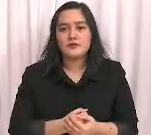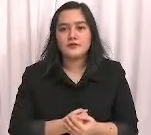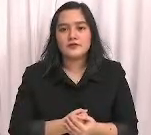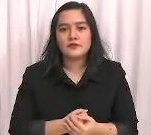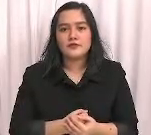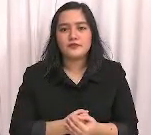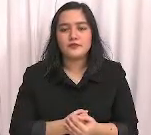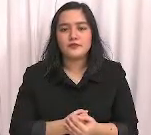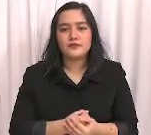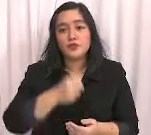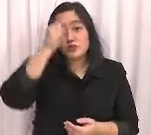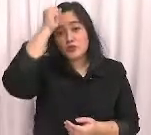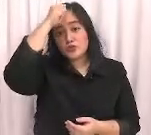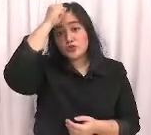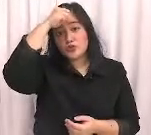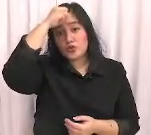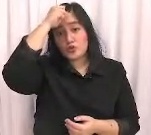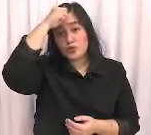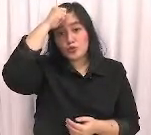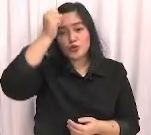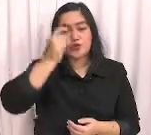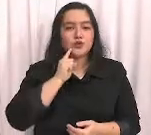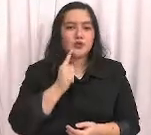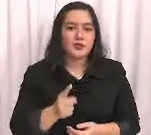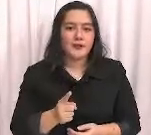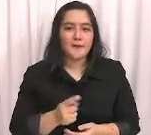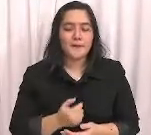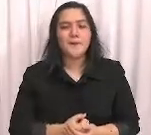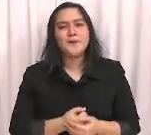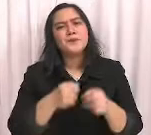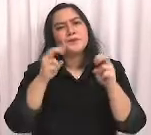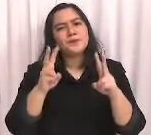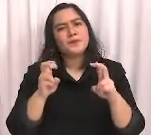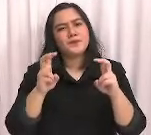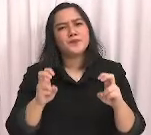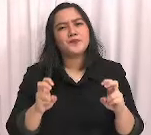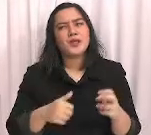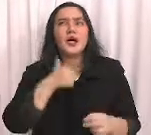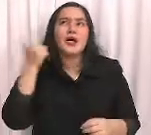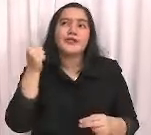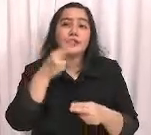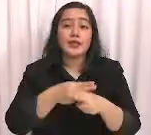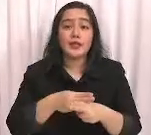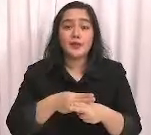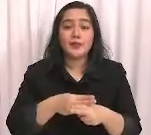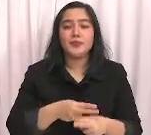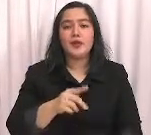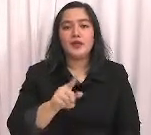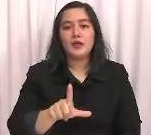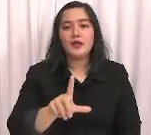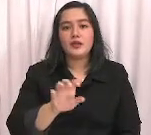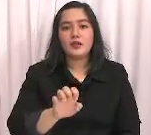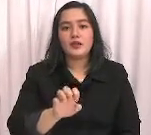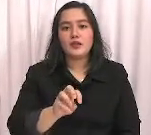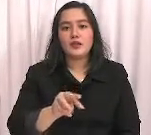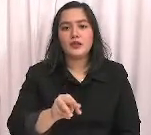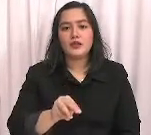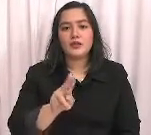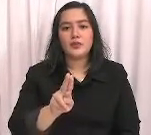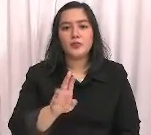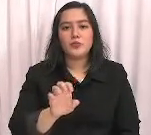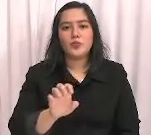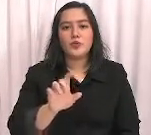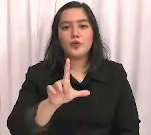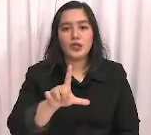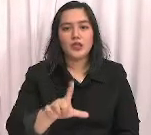words ni Solomon na tinawag siya po ritong Lemuel. No? I believe ito po ay ina-address kay Solomon, yung King Lemuel.